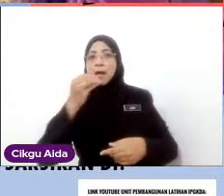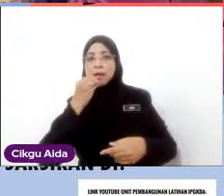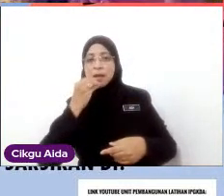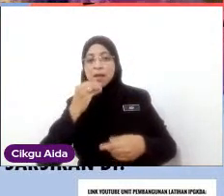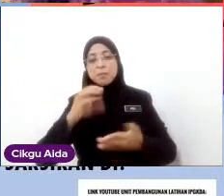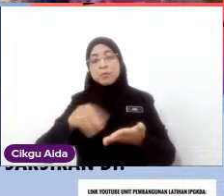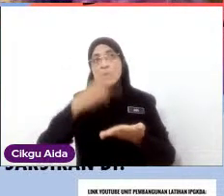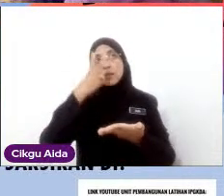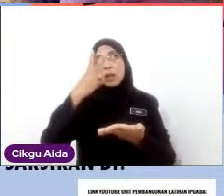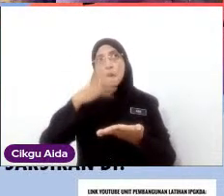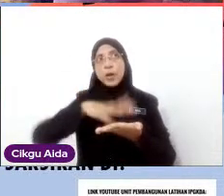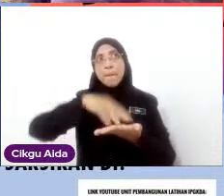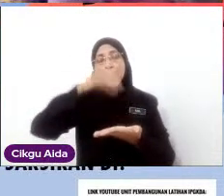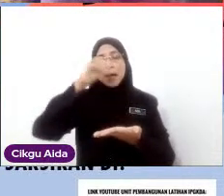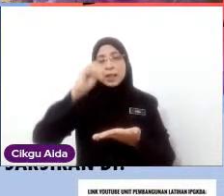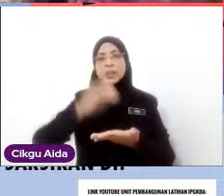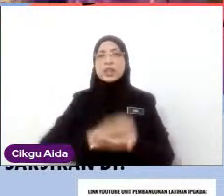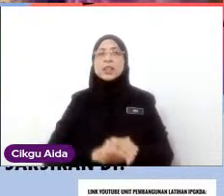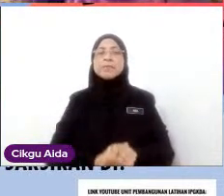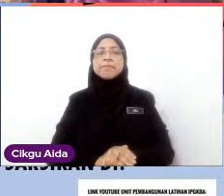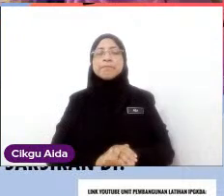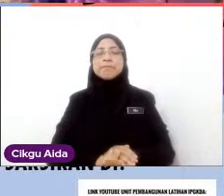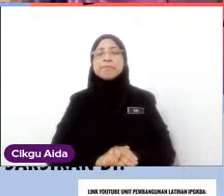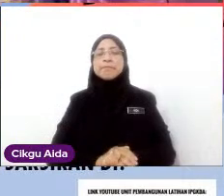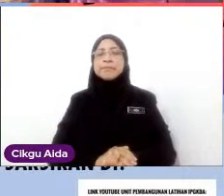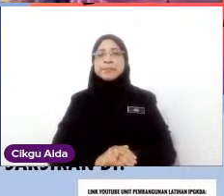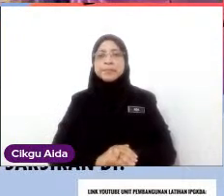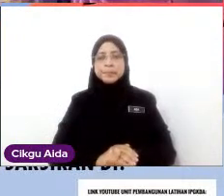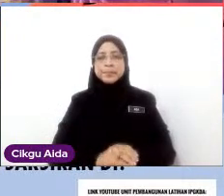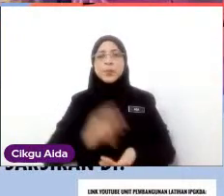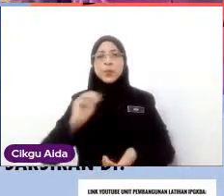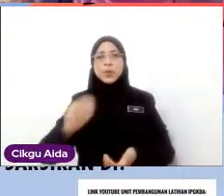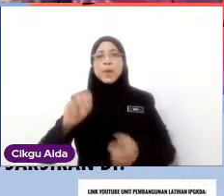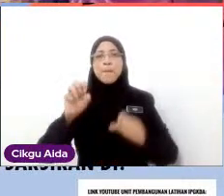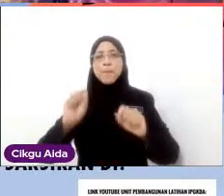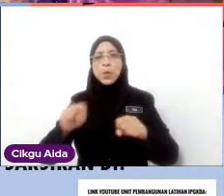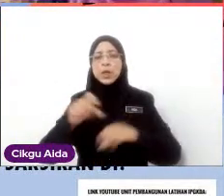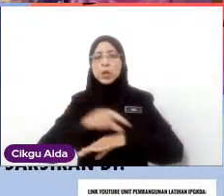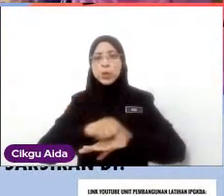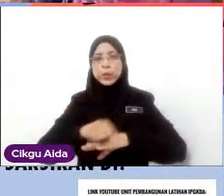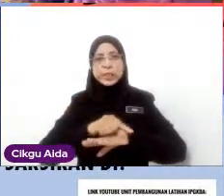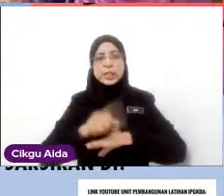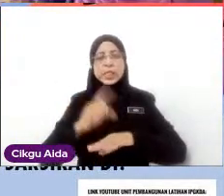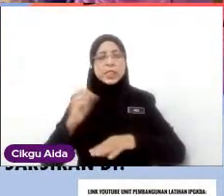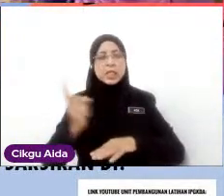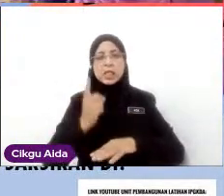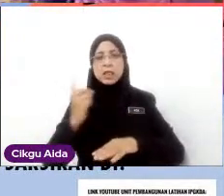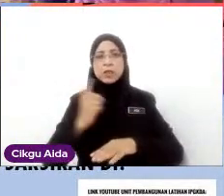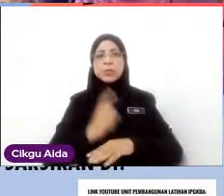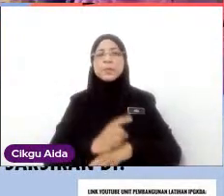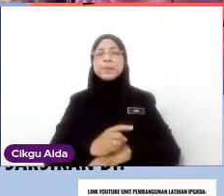akses. Murid-murid boleh pergi Dewan Makan untuk buka kiosk YouTube tu. Okay.